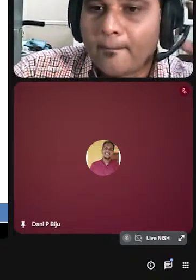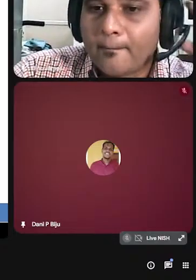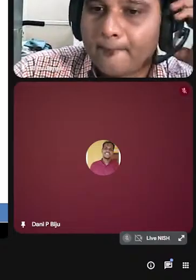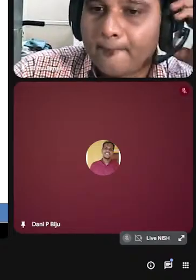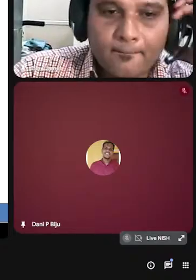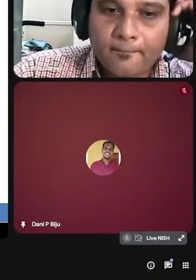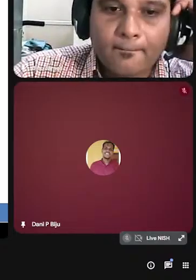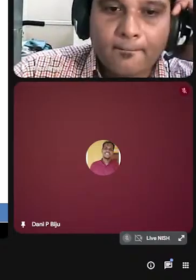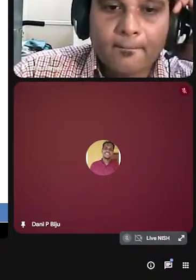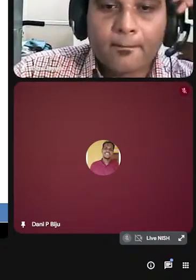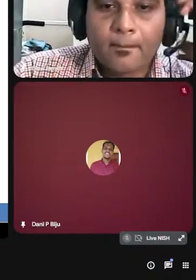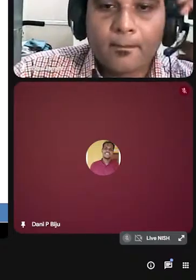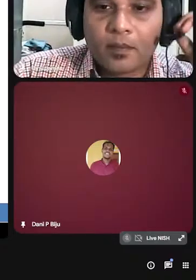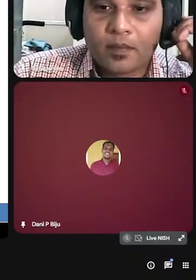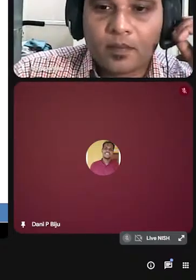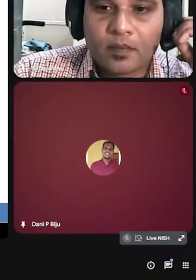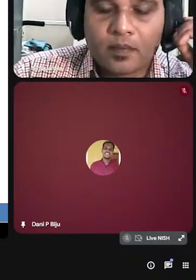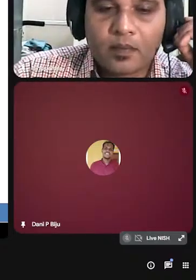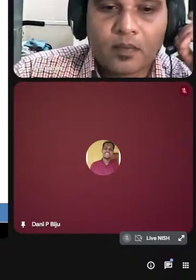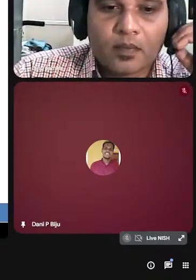സാറിന് എനിക്ക് മൈക്കിന്റെ ആണെന്ന് തോന്നുന്നു.